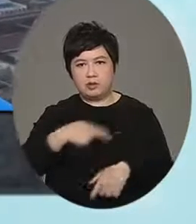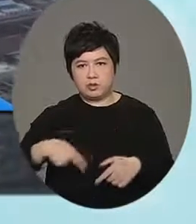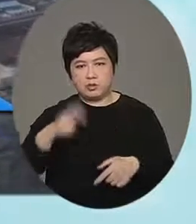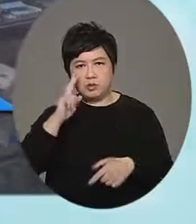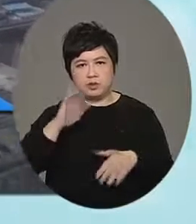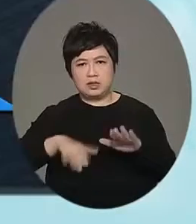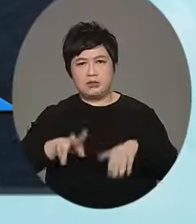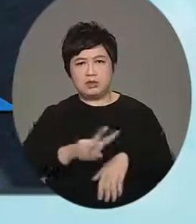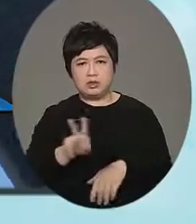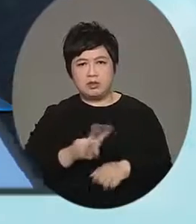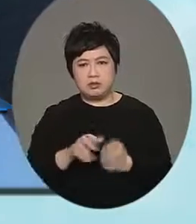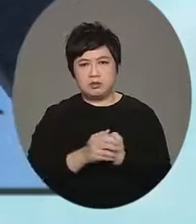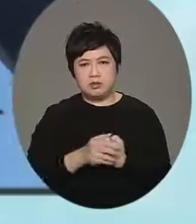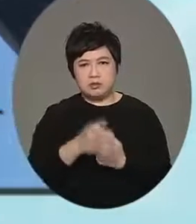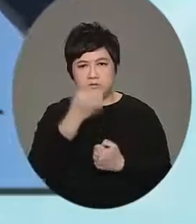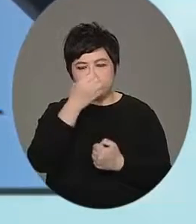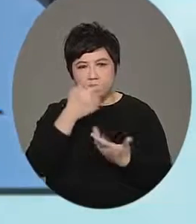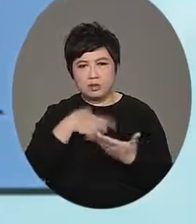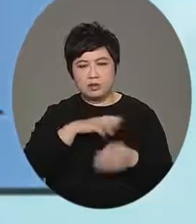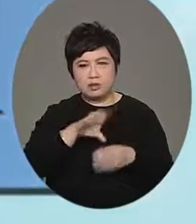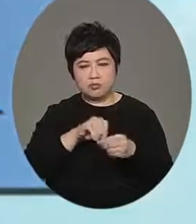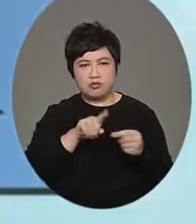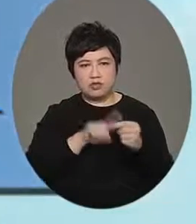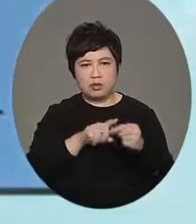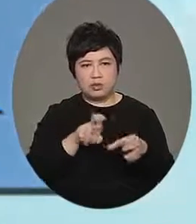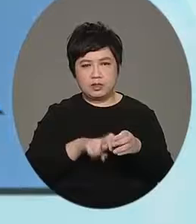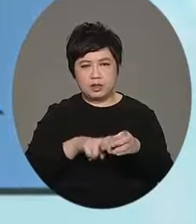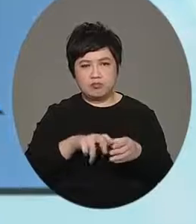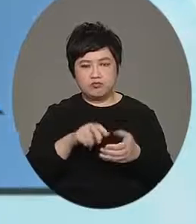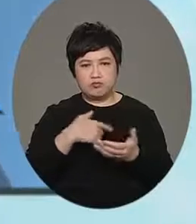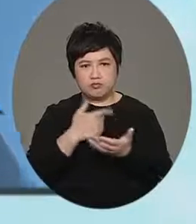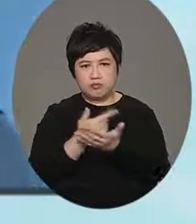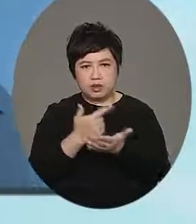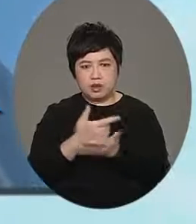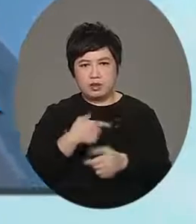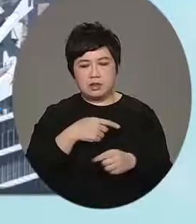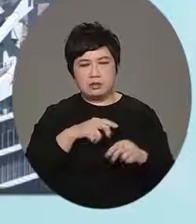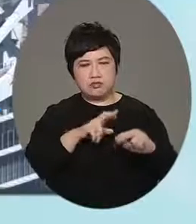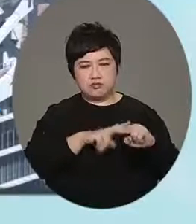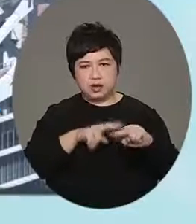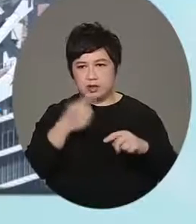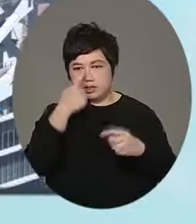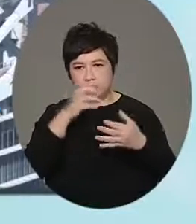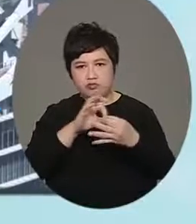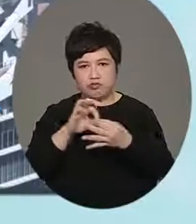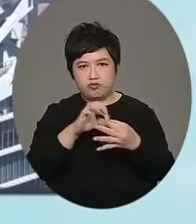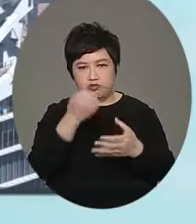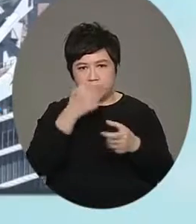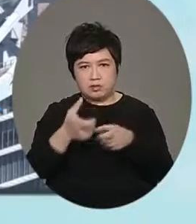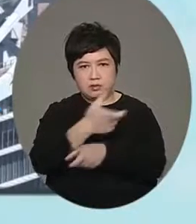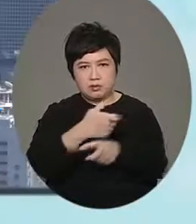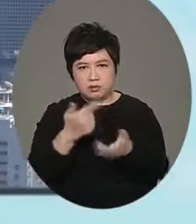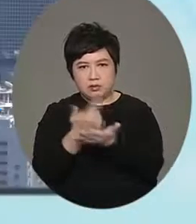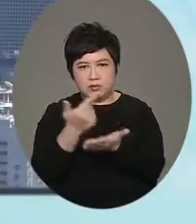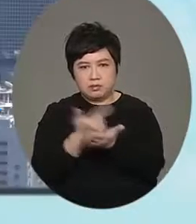乎沒有分別。他說香港糅合中西價值觀，而和中國以及英國的聯繫對香港的繁榮同樣重